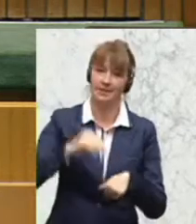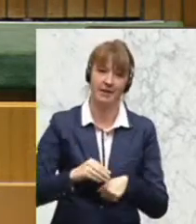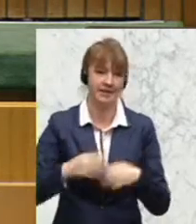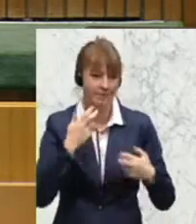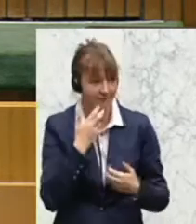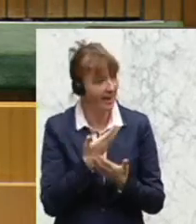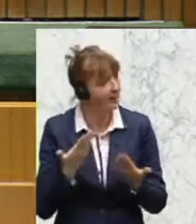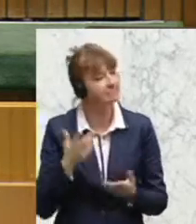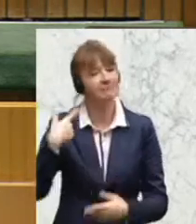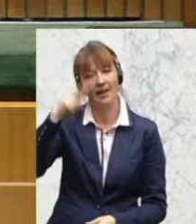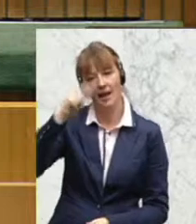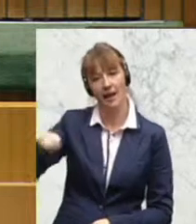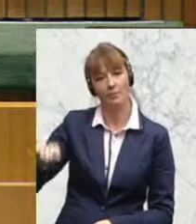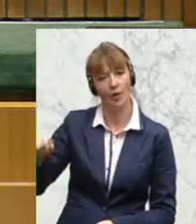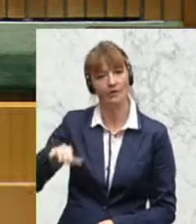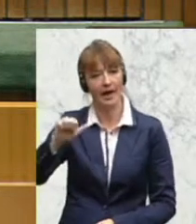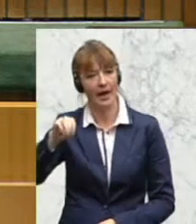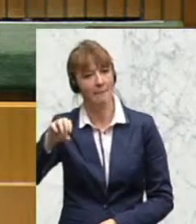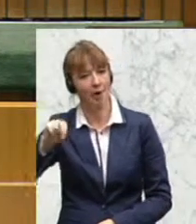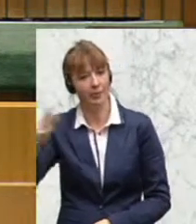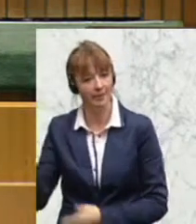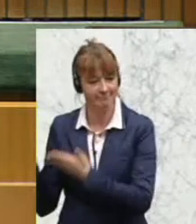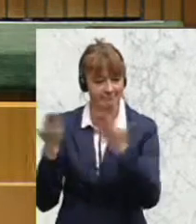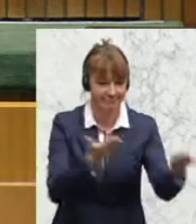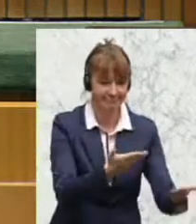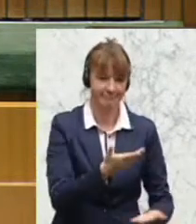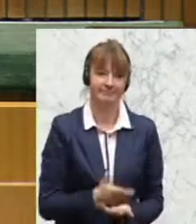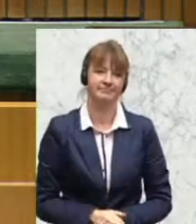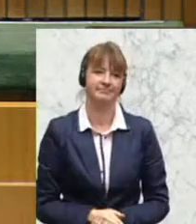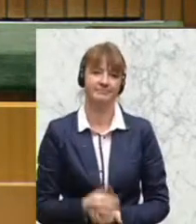hat sich der Herr Abgeordneter Amon. Ich erteile es ihm